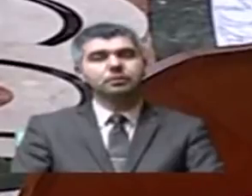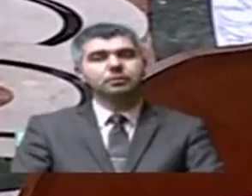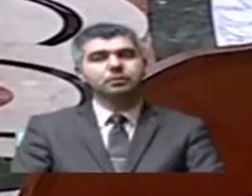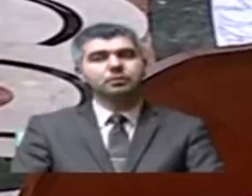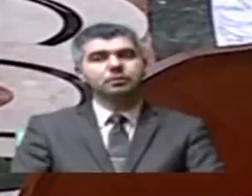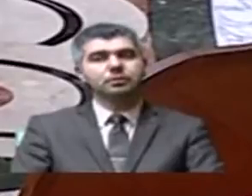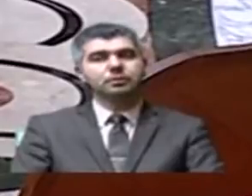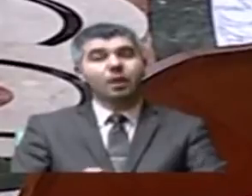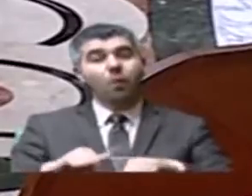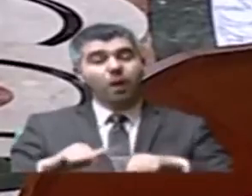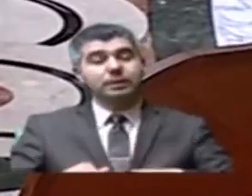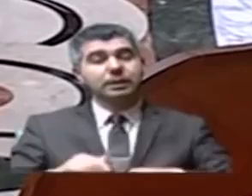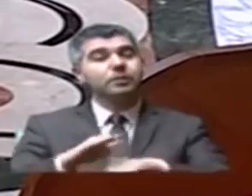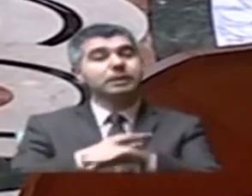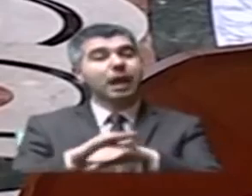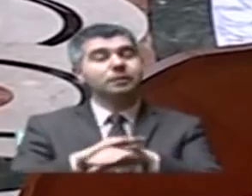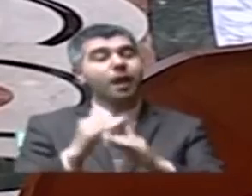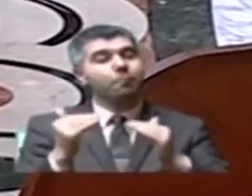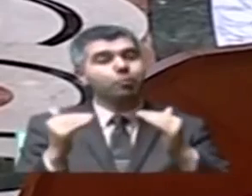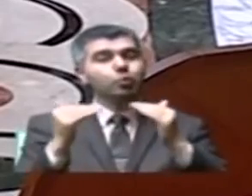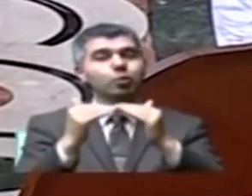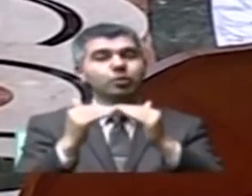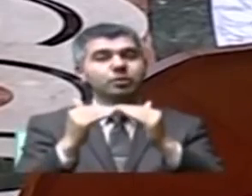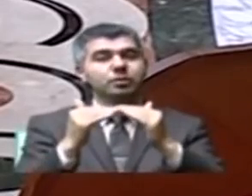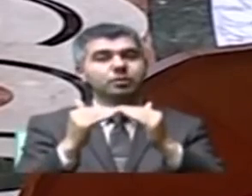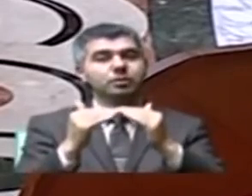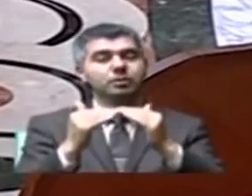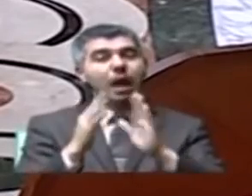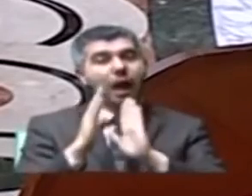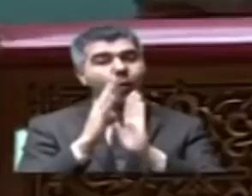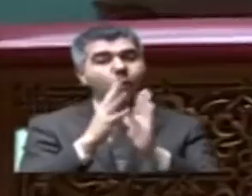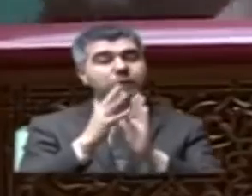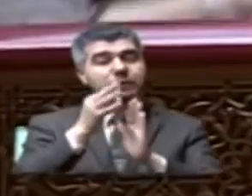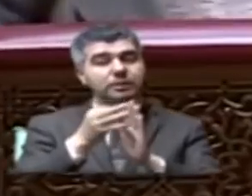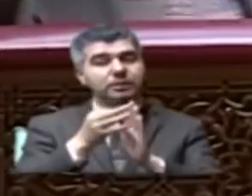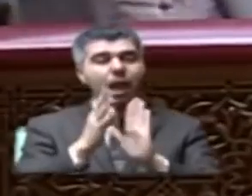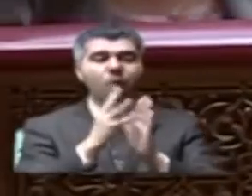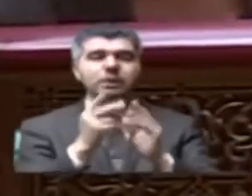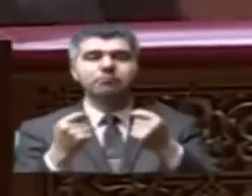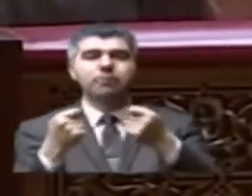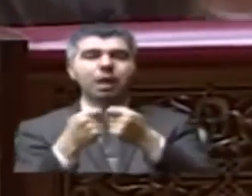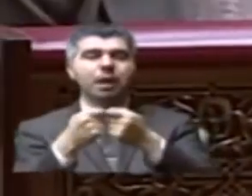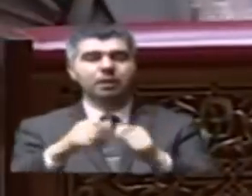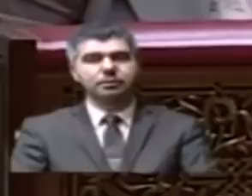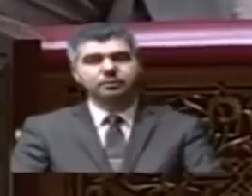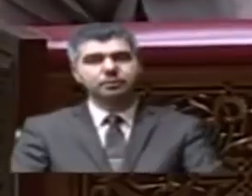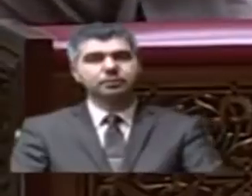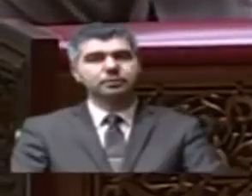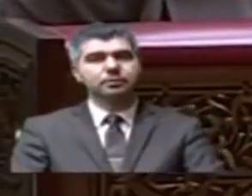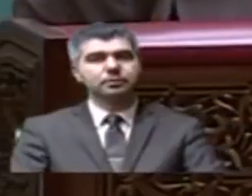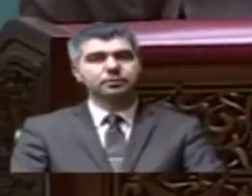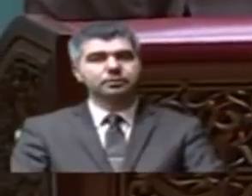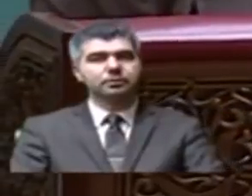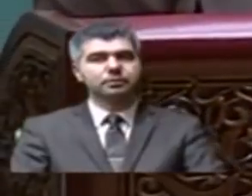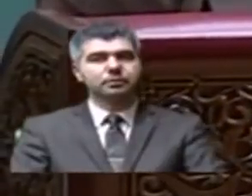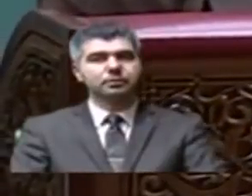أنا وزير سياسي ولا شي واحد يغوت عليا وما نغوتش عليه. تفضل الجواب. لا